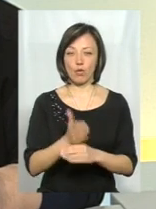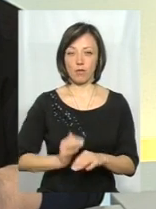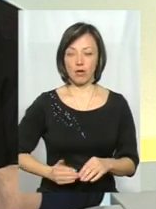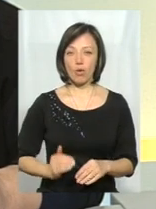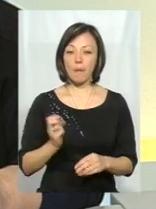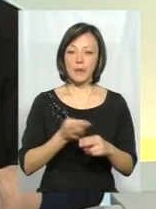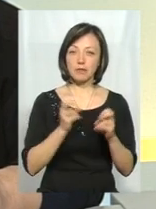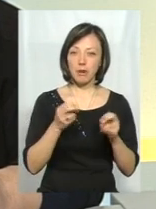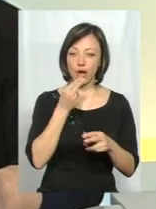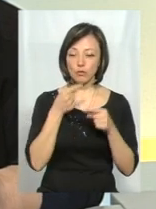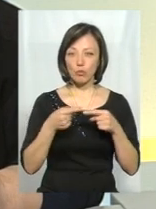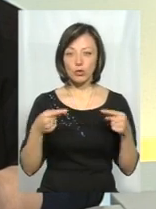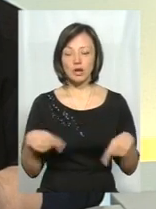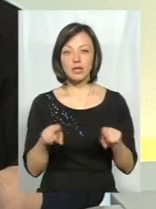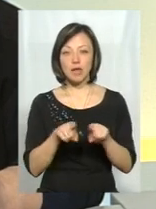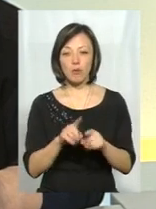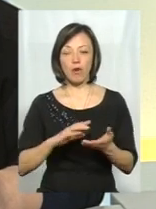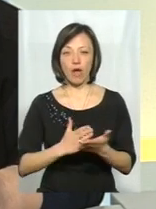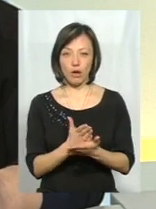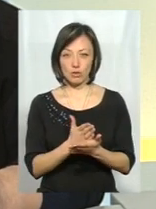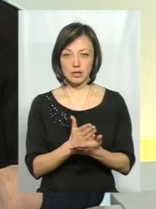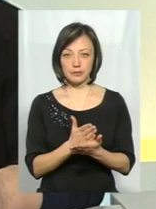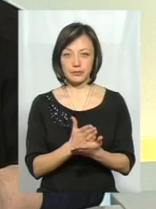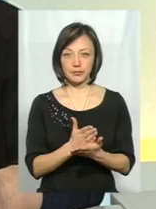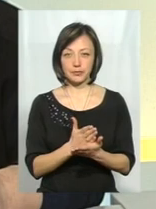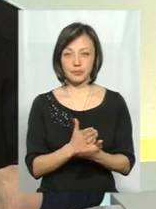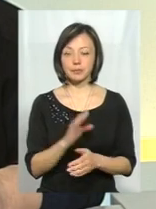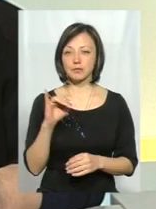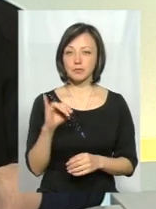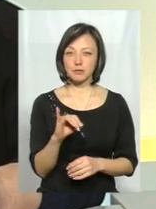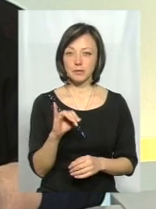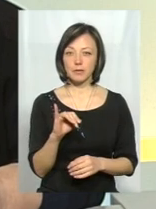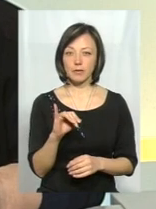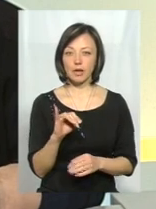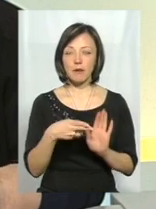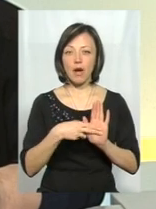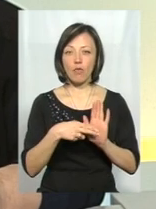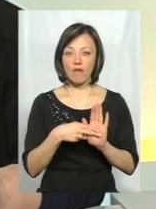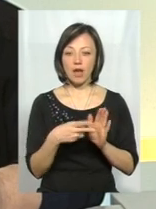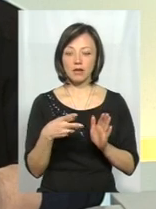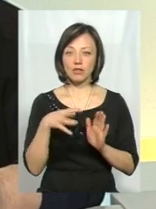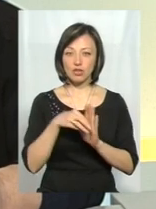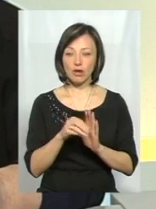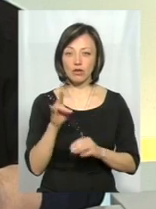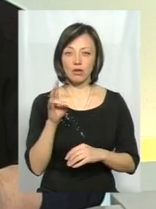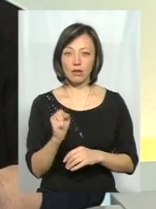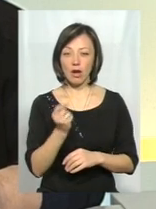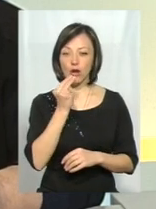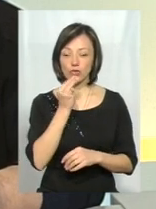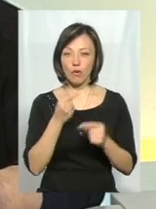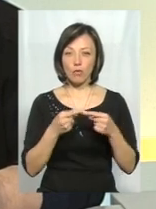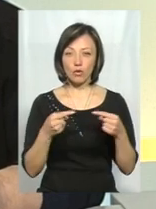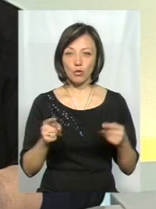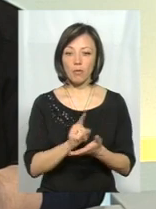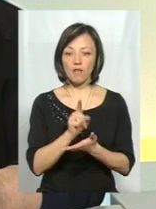як по безпеці харчового продукту, так і по його якості. І маркування, яке зазначено на харчовому продукті,